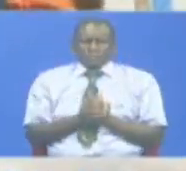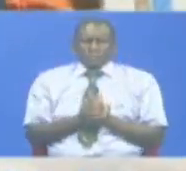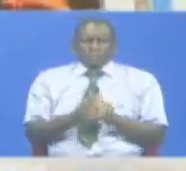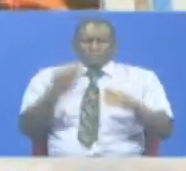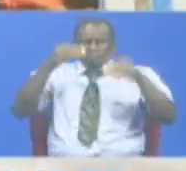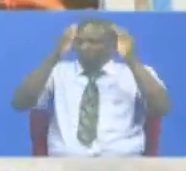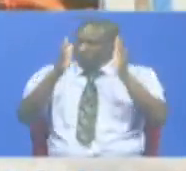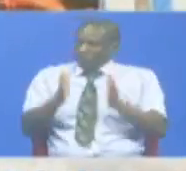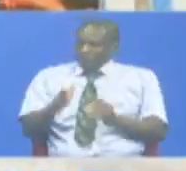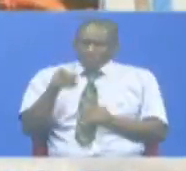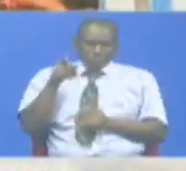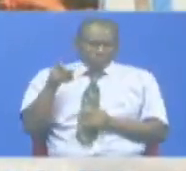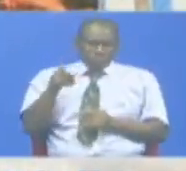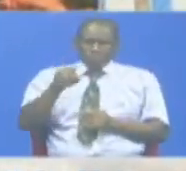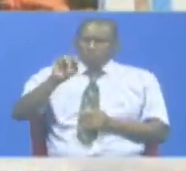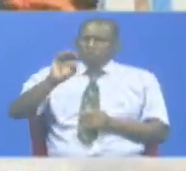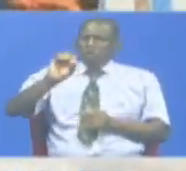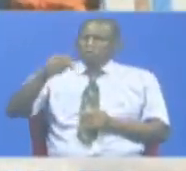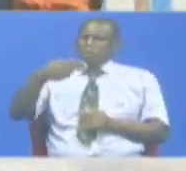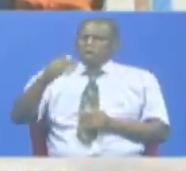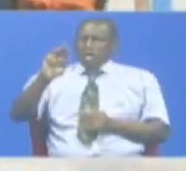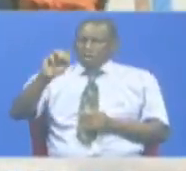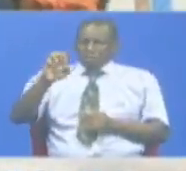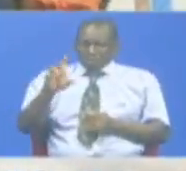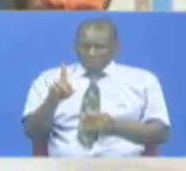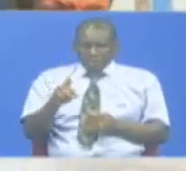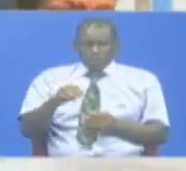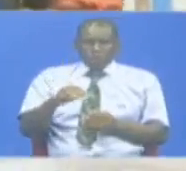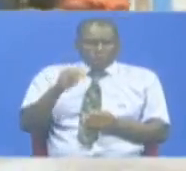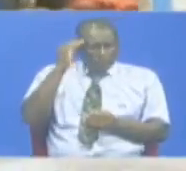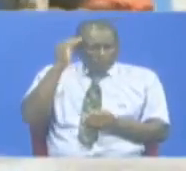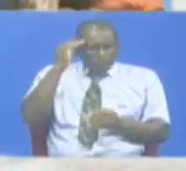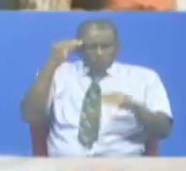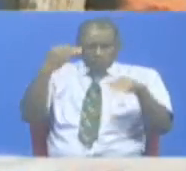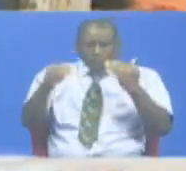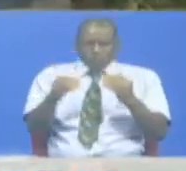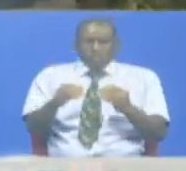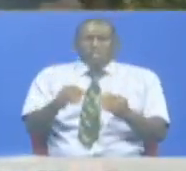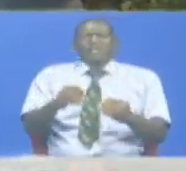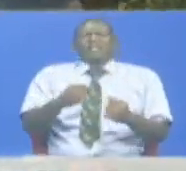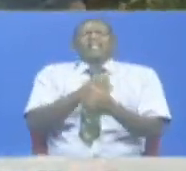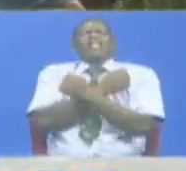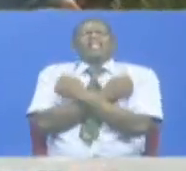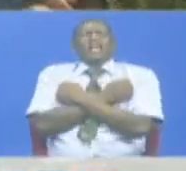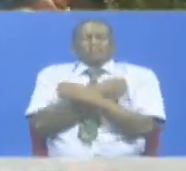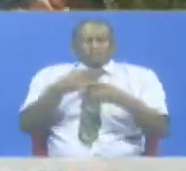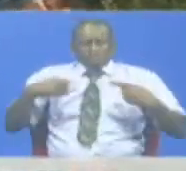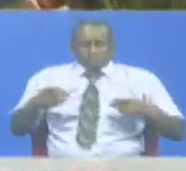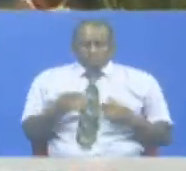Profesa alikuwa mbali kuwa ni msomi, alikuwa ni kipenzi cha watu.